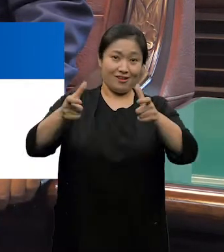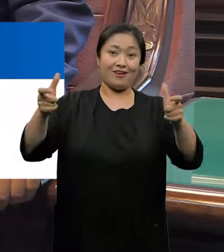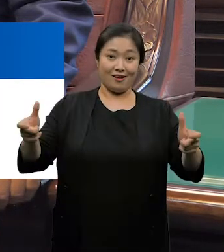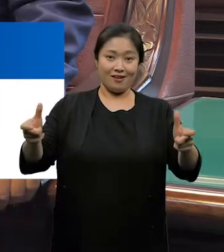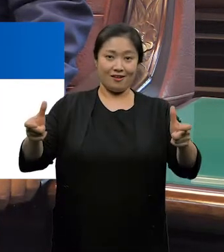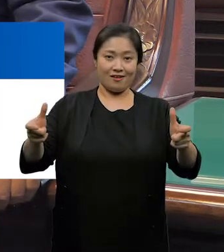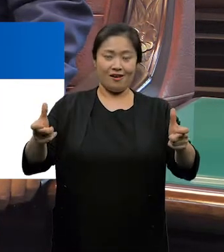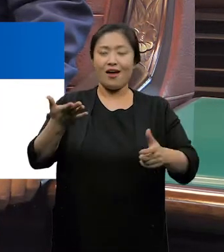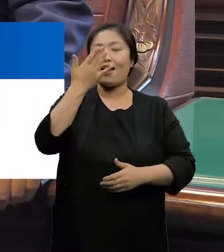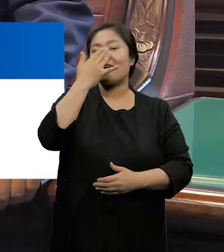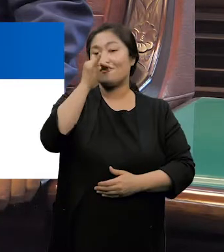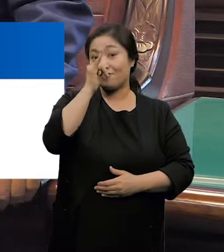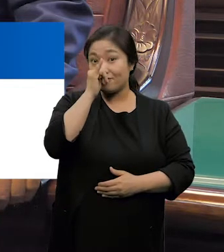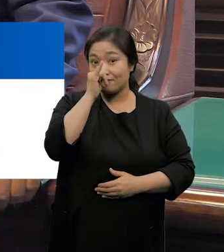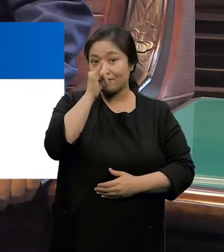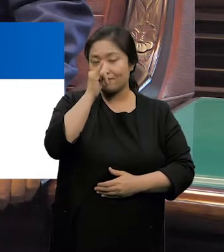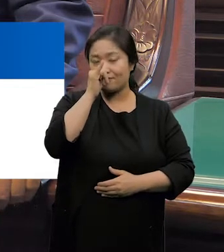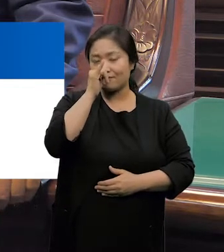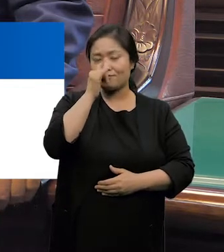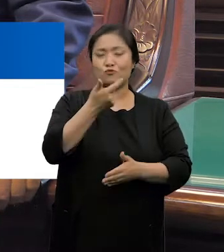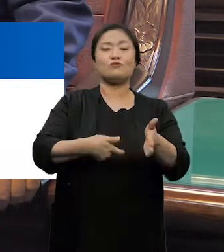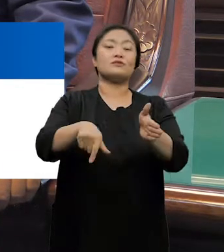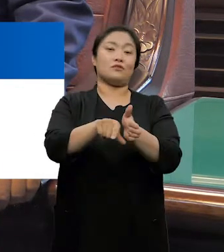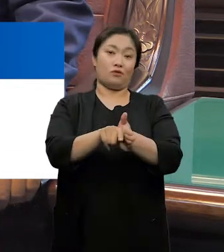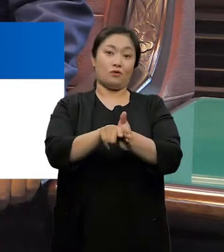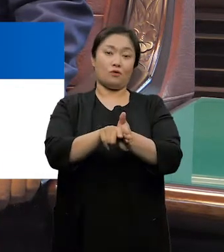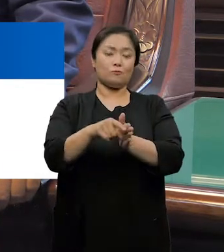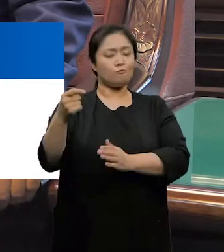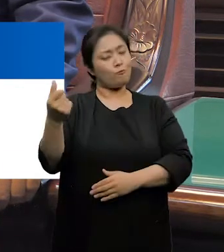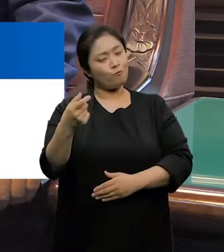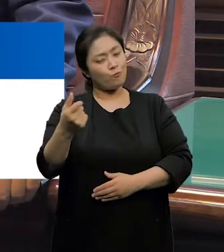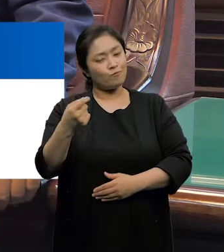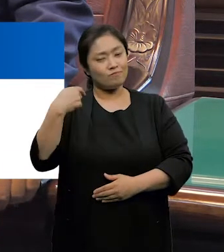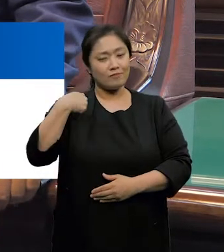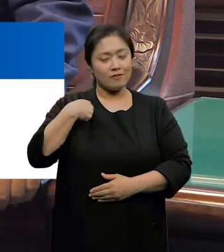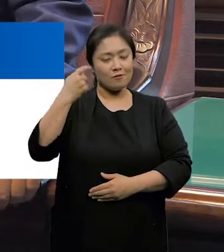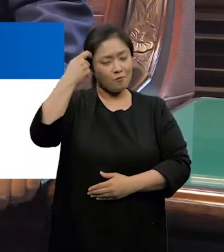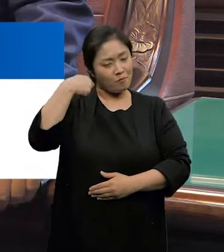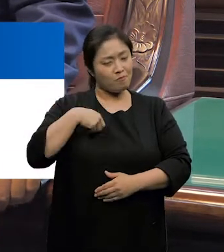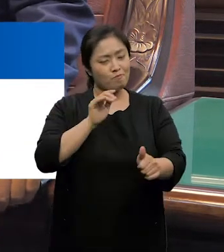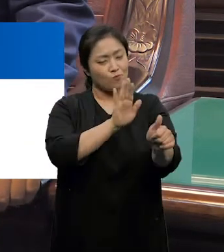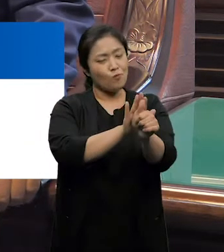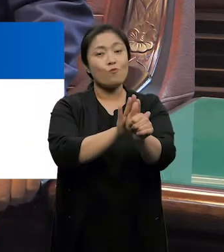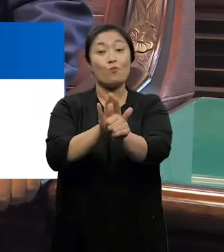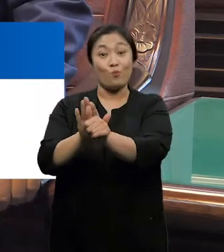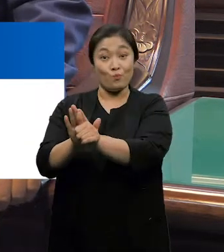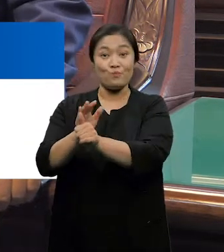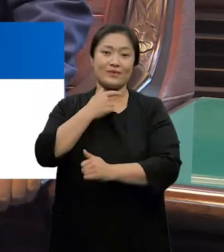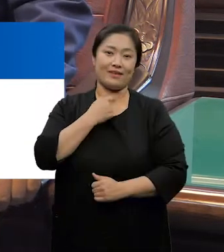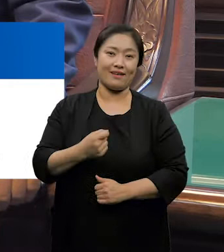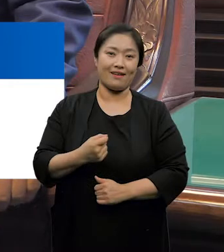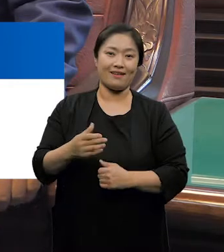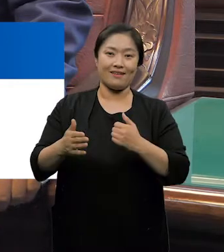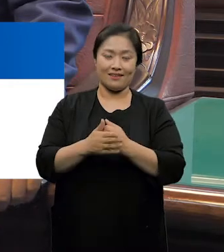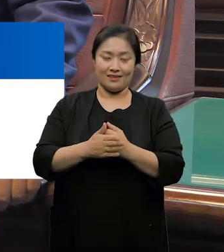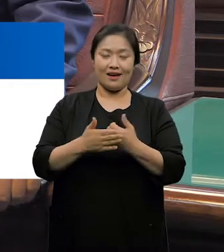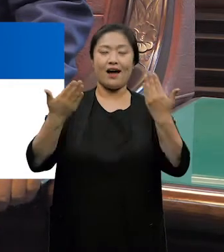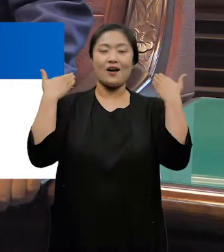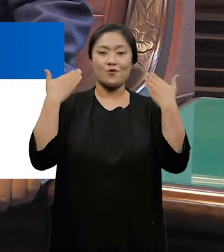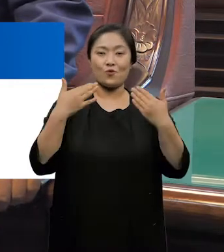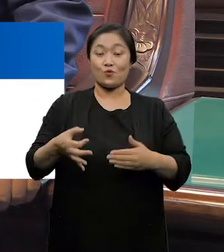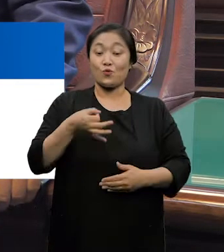배출할 수 있게 하는데 조금 넣어 그 도움이 되고자 무기 창